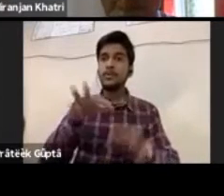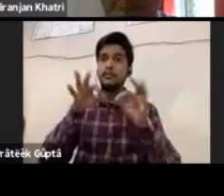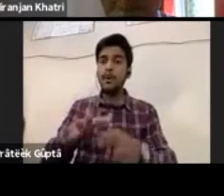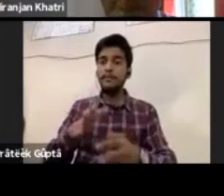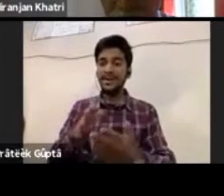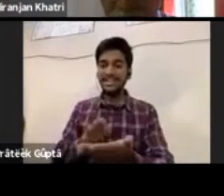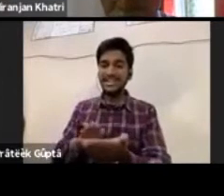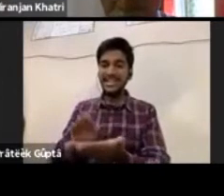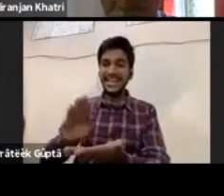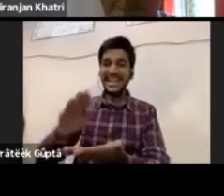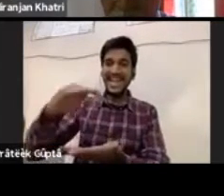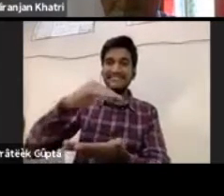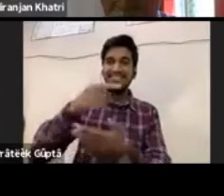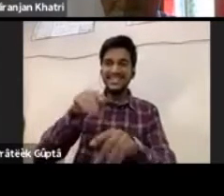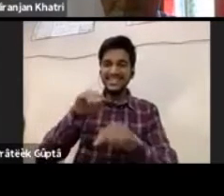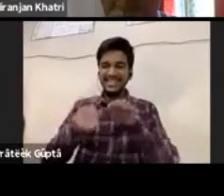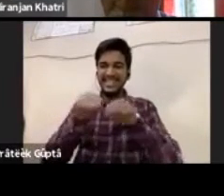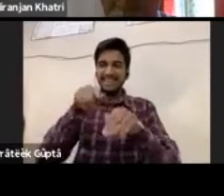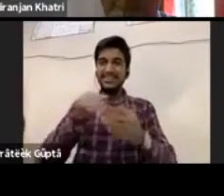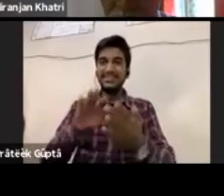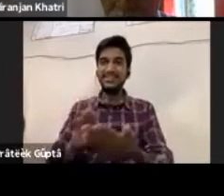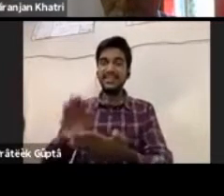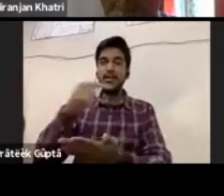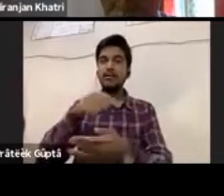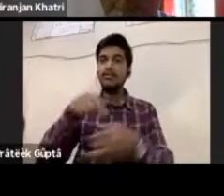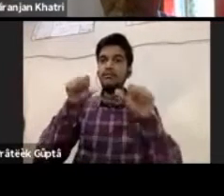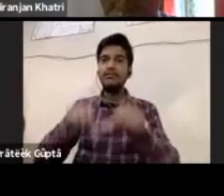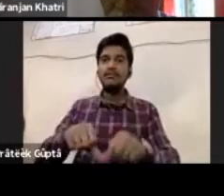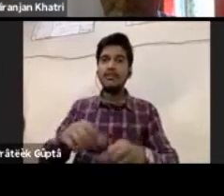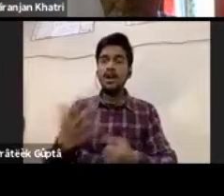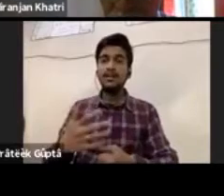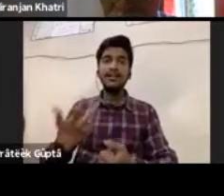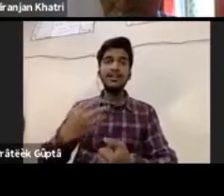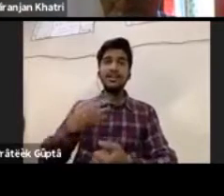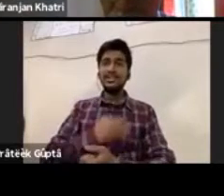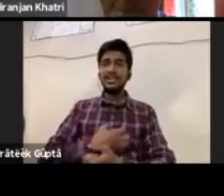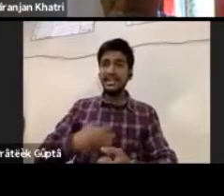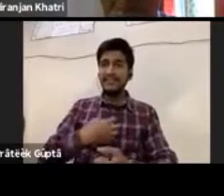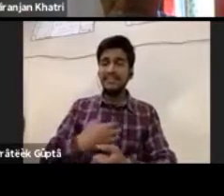हैं, हम डायग्नोस्टिक सेंटर्स नहीं जा सकते, अल्ट्रासाउंड नहीं करवा सकते हैं,